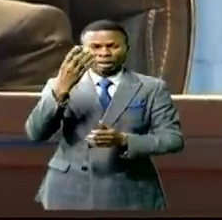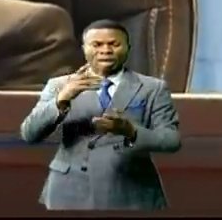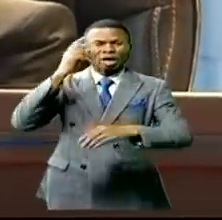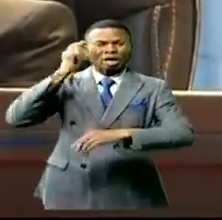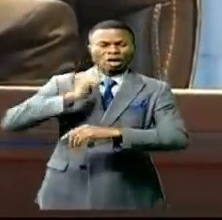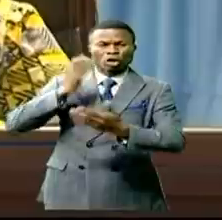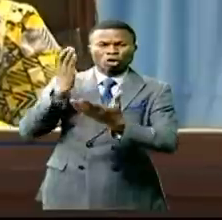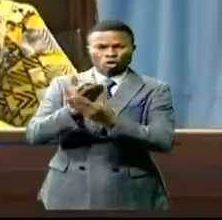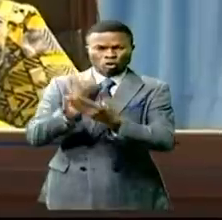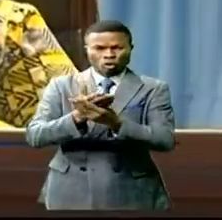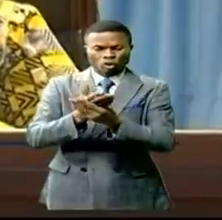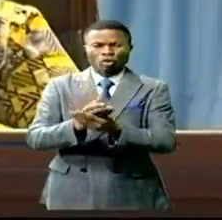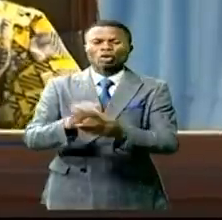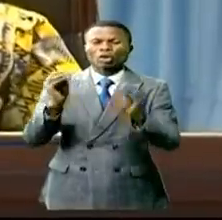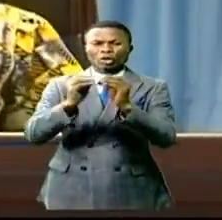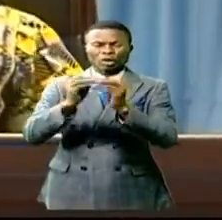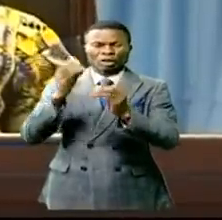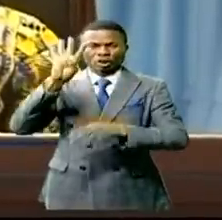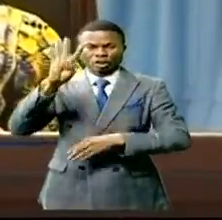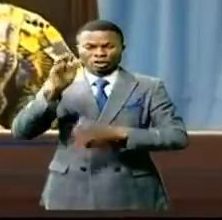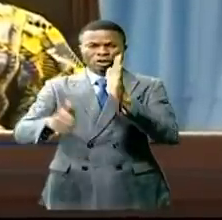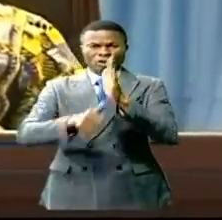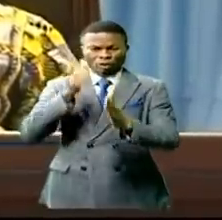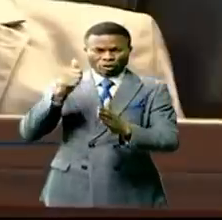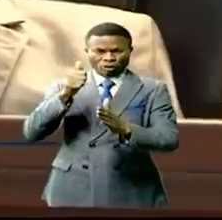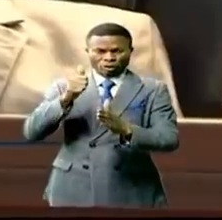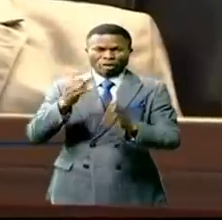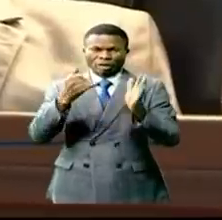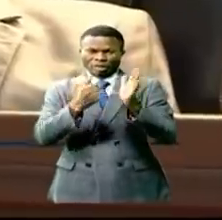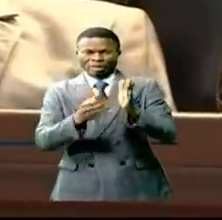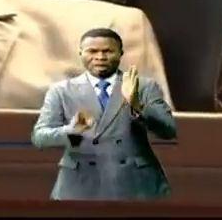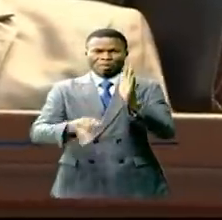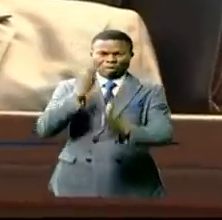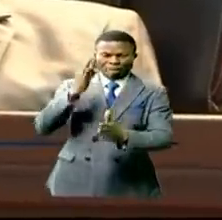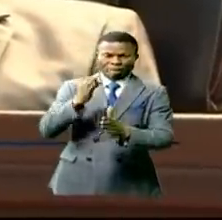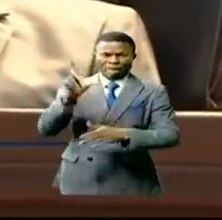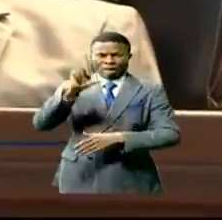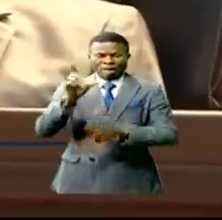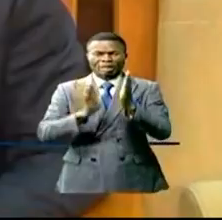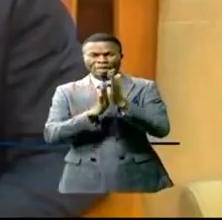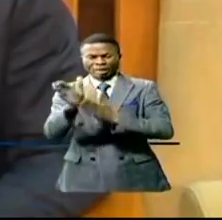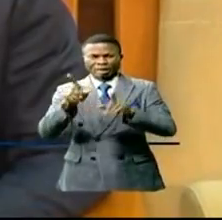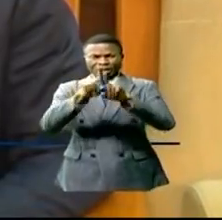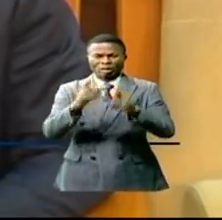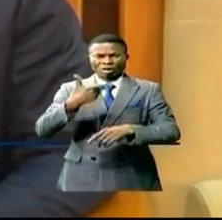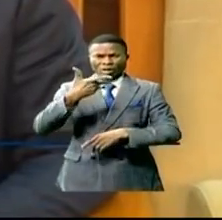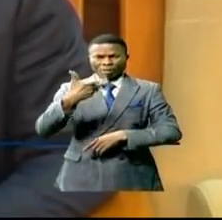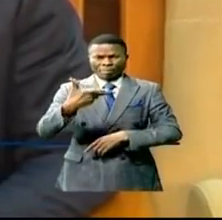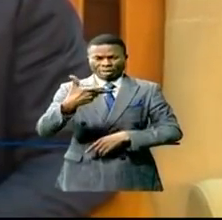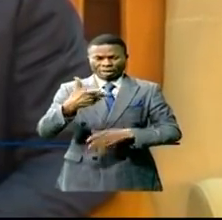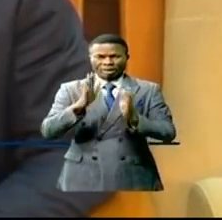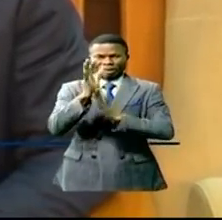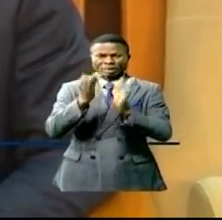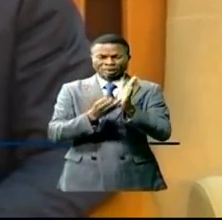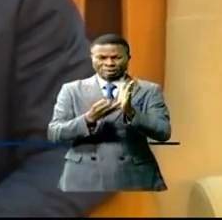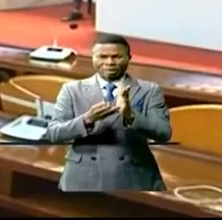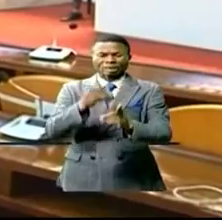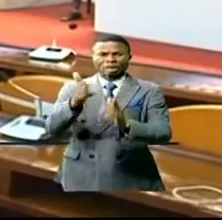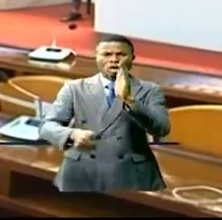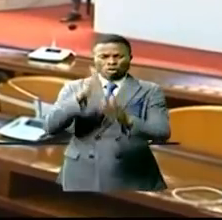des quatre plénière du jeudi 11 samedi 13 au lundi 15 et mardi 17 novembre 2021